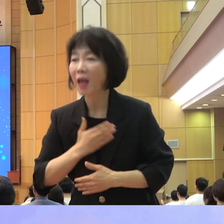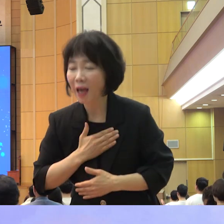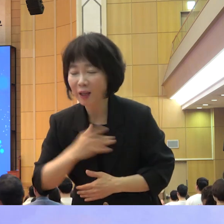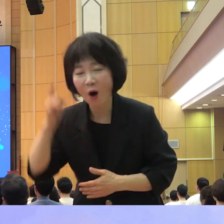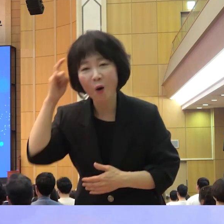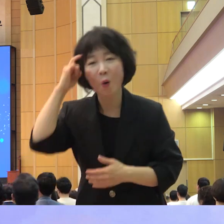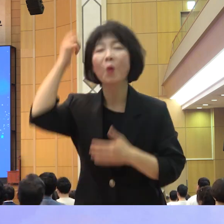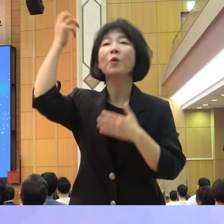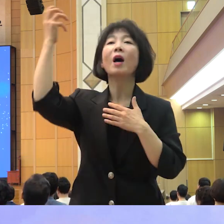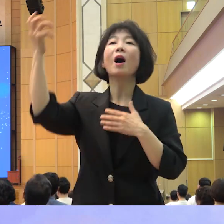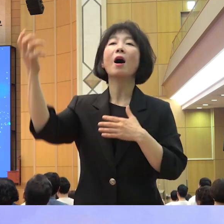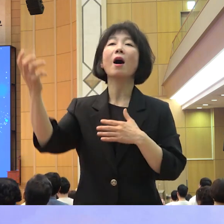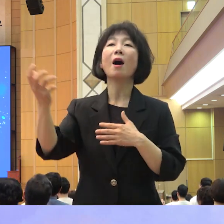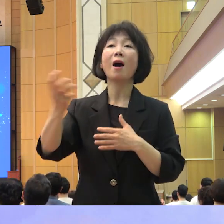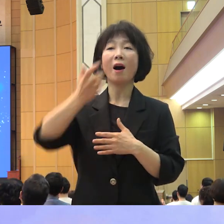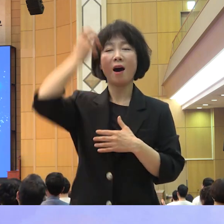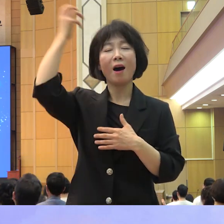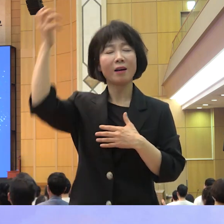내